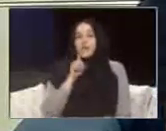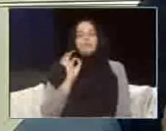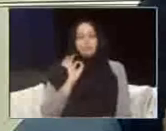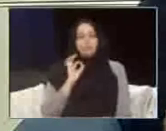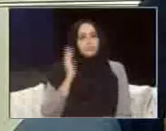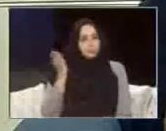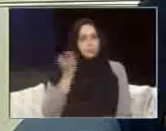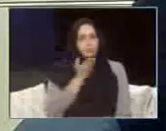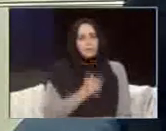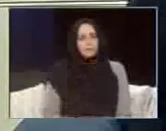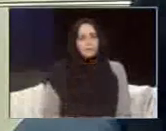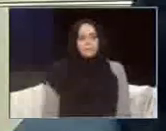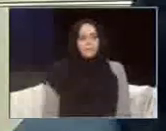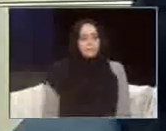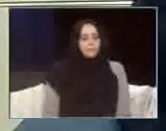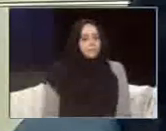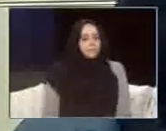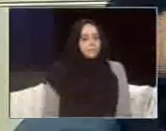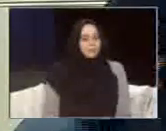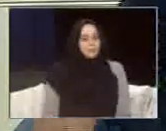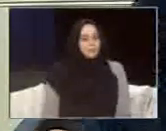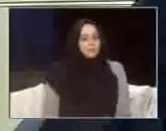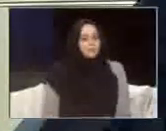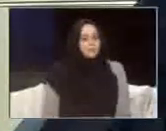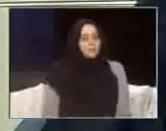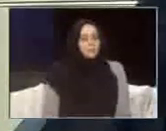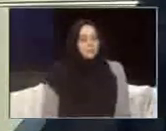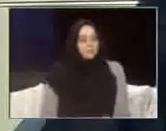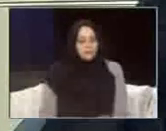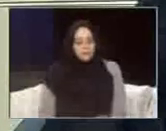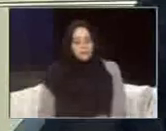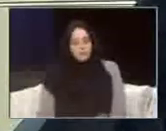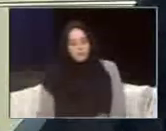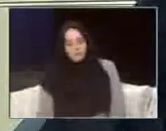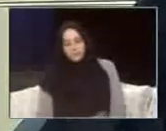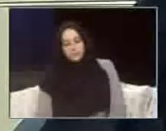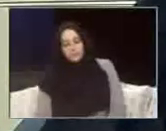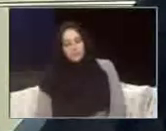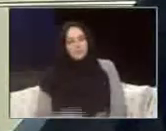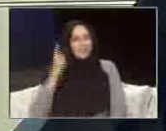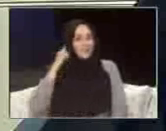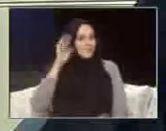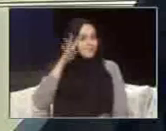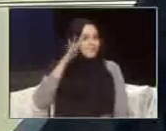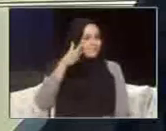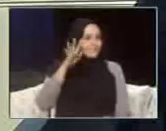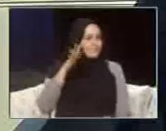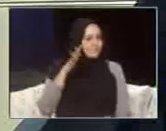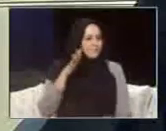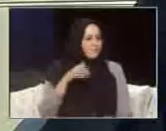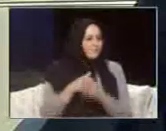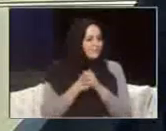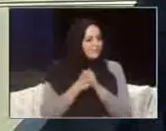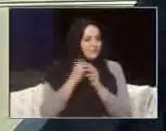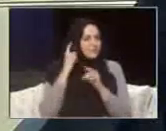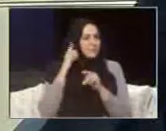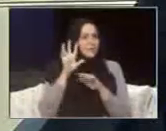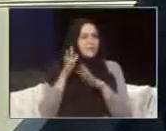تفضلي أم زهرة. نعم عندي الأول متوفى المرتبطي، ولما كنت معه غير